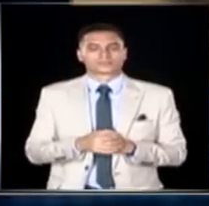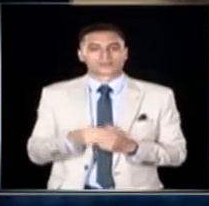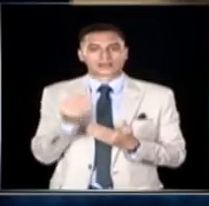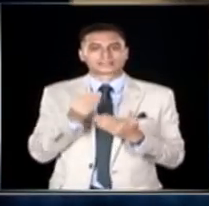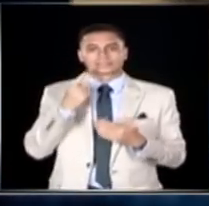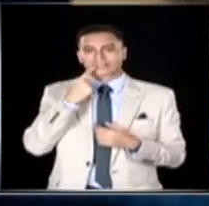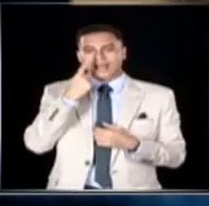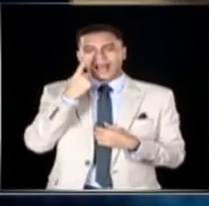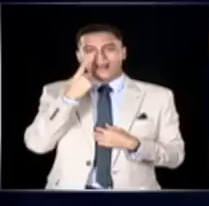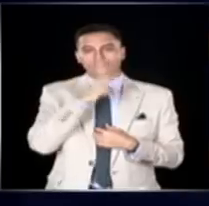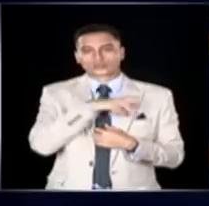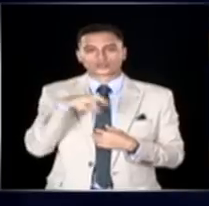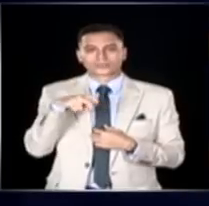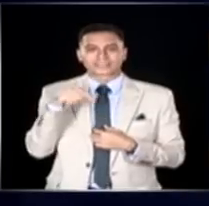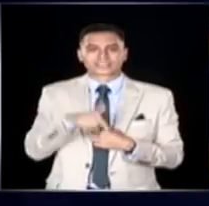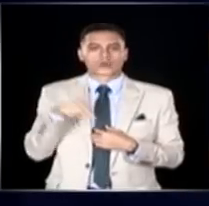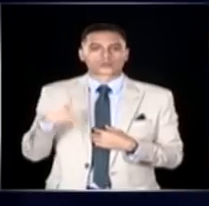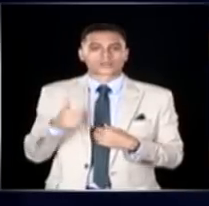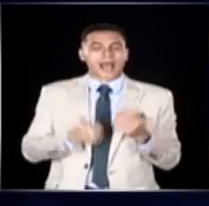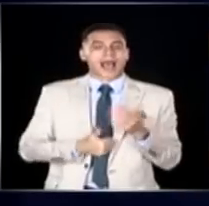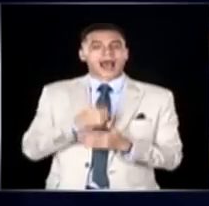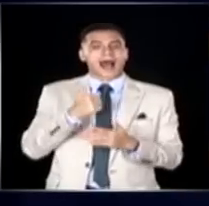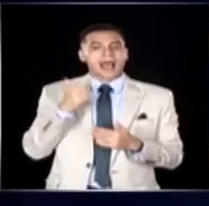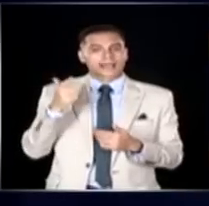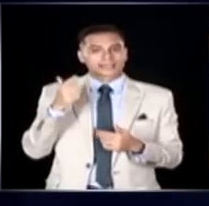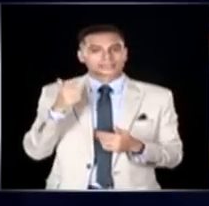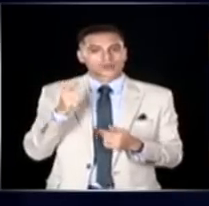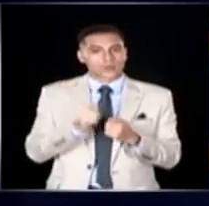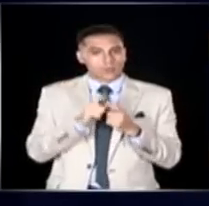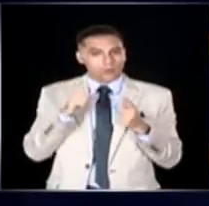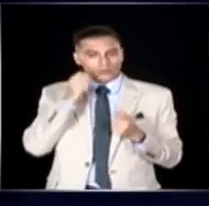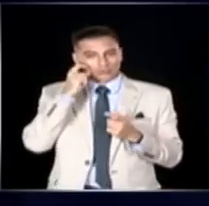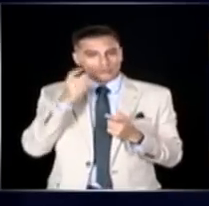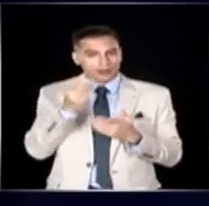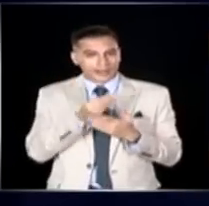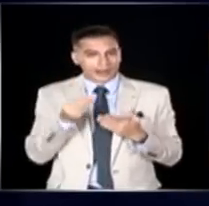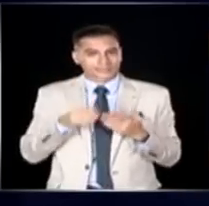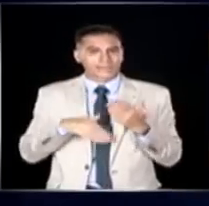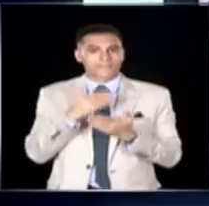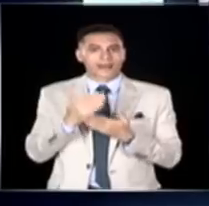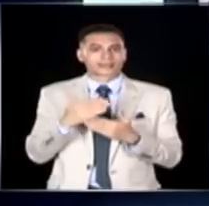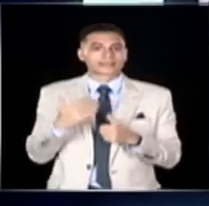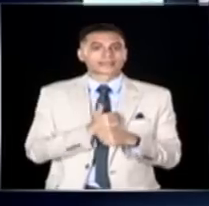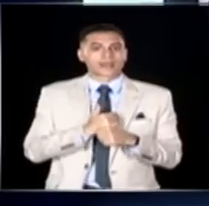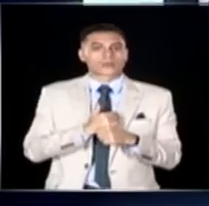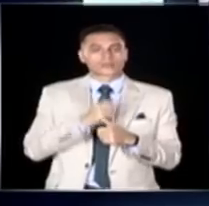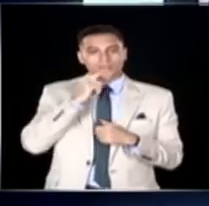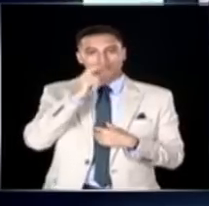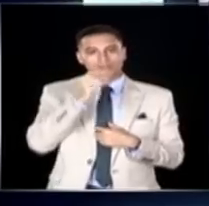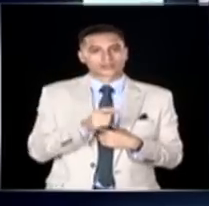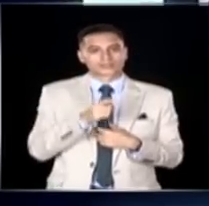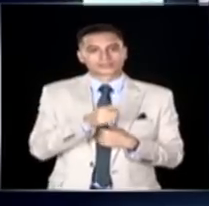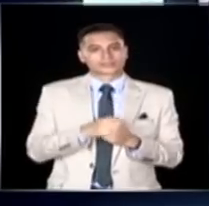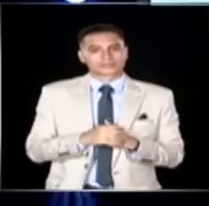رسمها سنة 1866. أحلى حاجة إن هو رسمها وبعد كده اتجوزها.